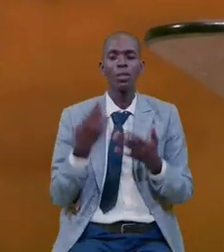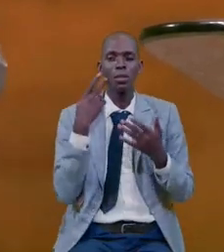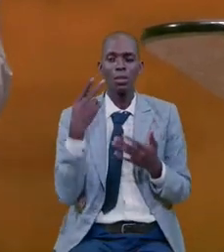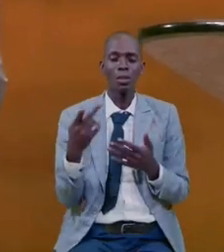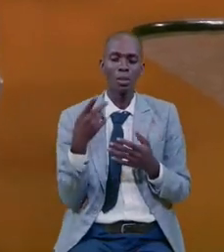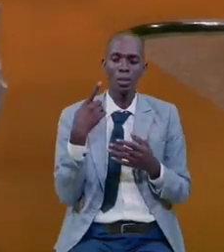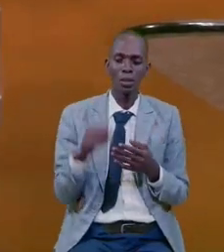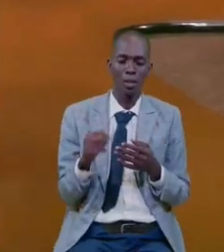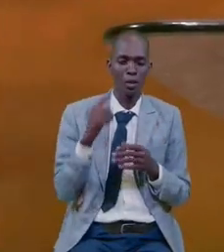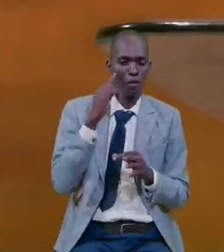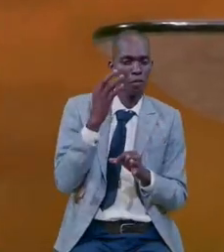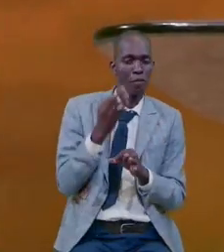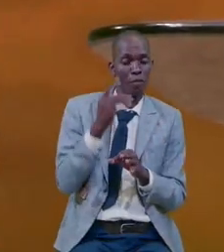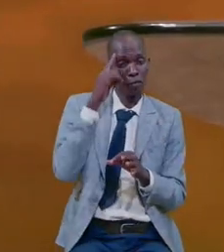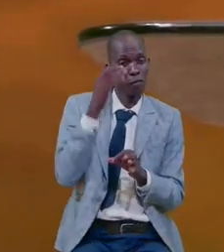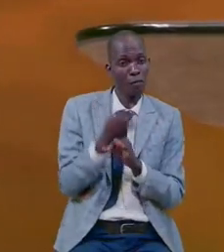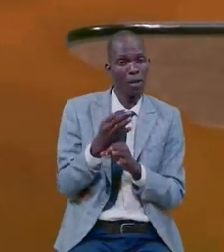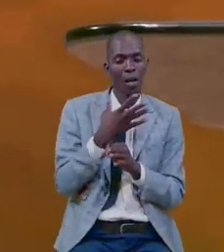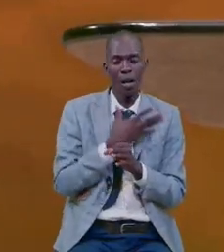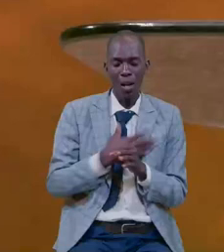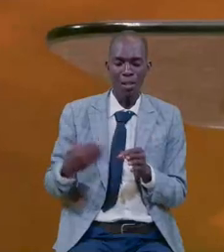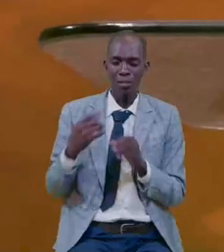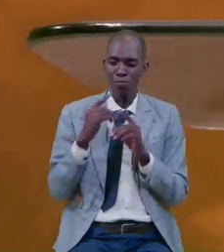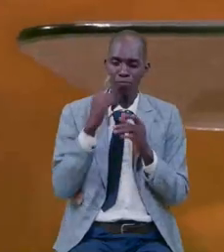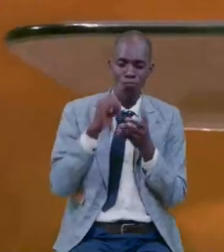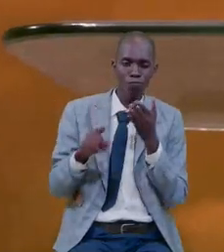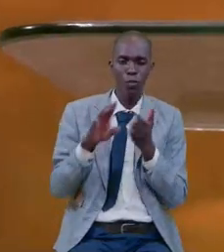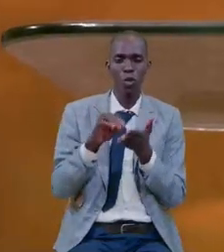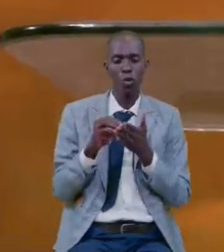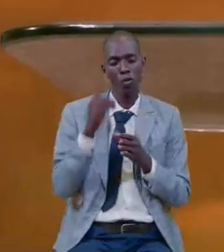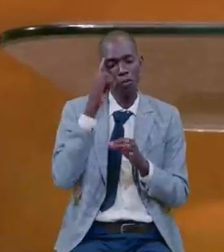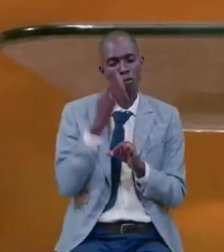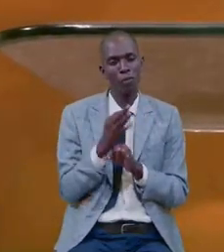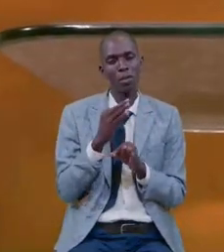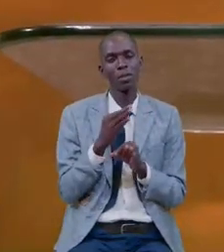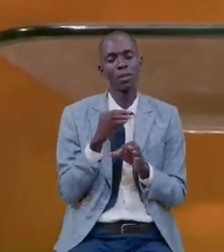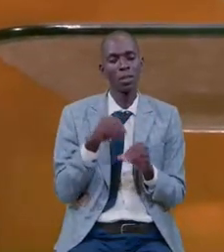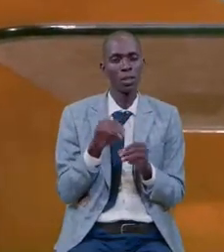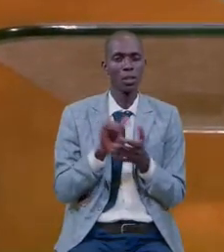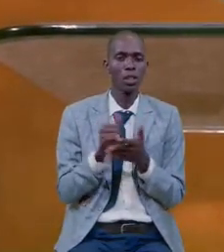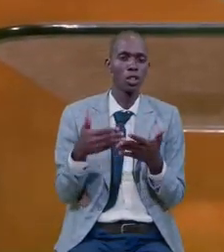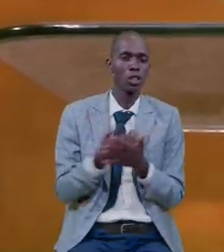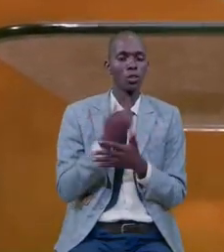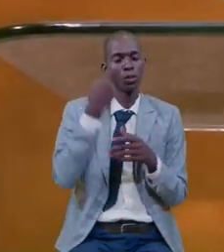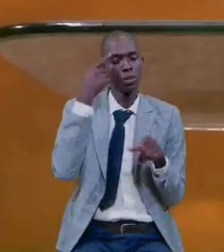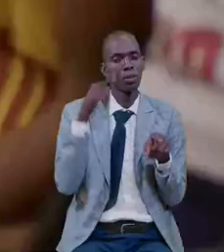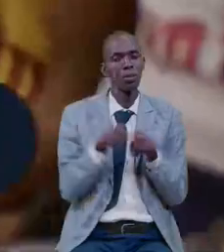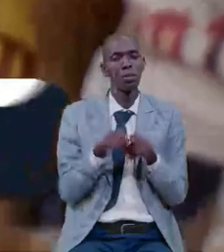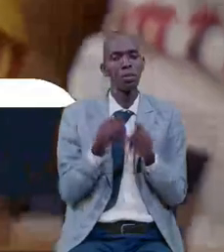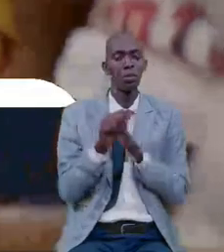foi à la lumière du Nouveau Testament. Numéro 2. Évaluez votre foi.